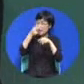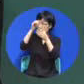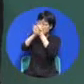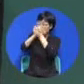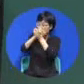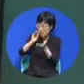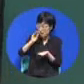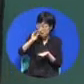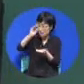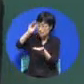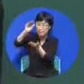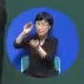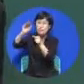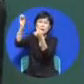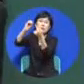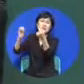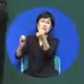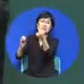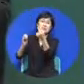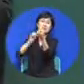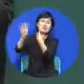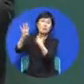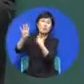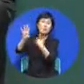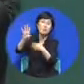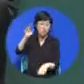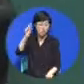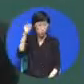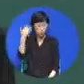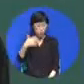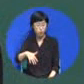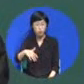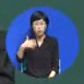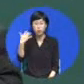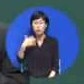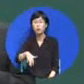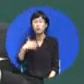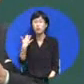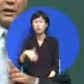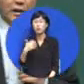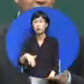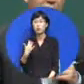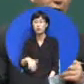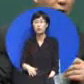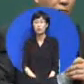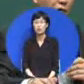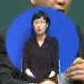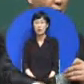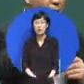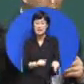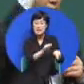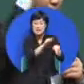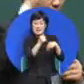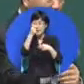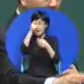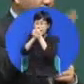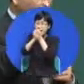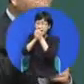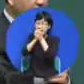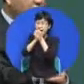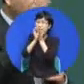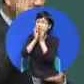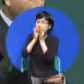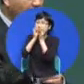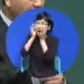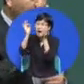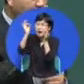Samuel 3 verse 19, it says not one word 대단하죠? of Samuel fell to the ground. 이 말 이해됩니다. 사무엘이 하는 말이 한 마디도